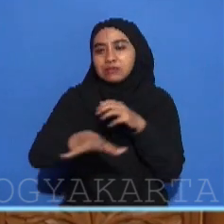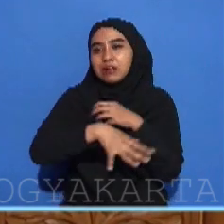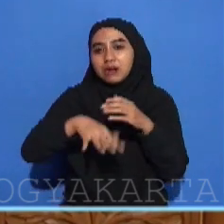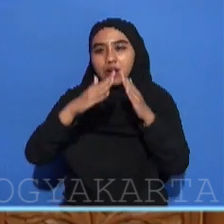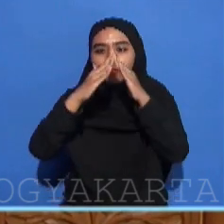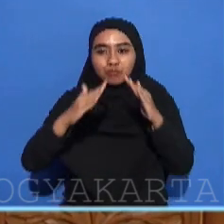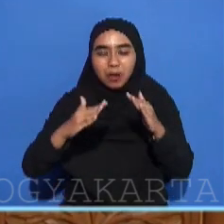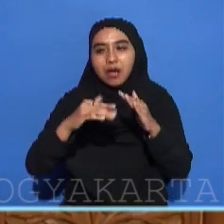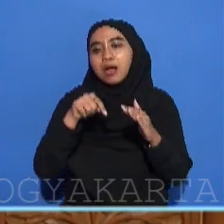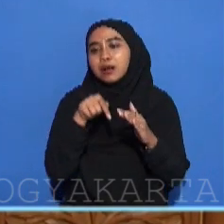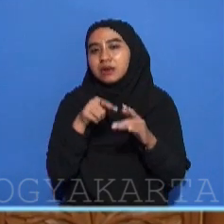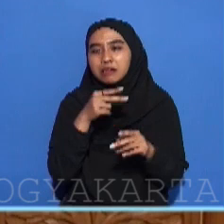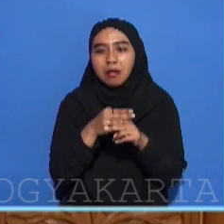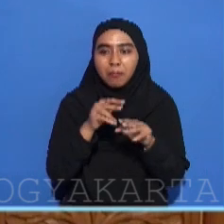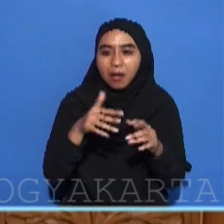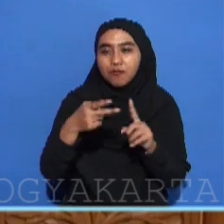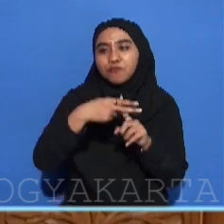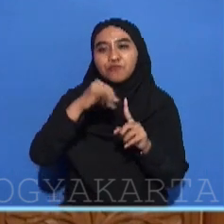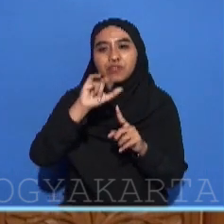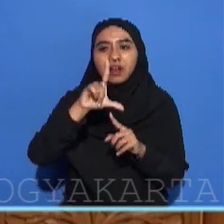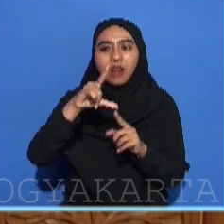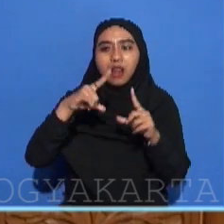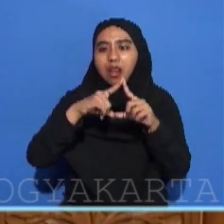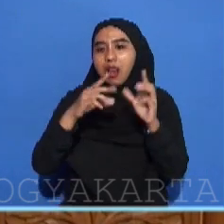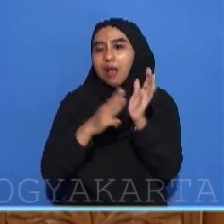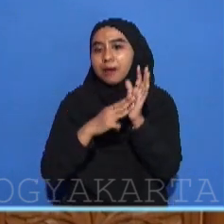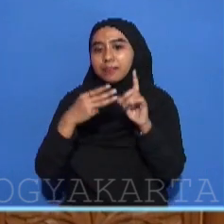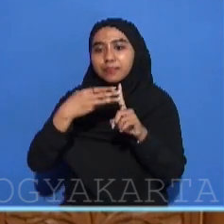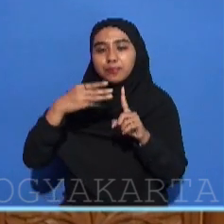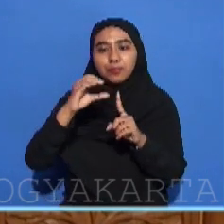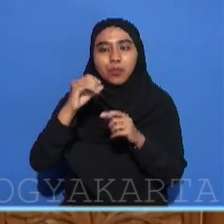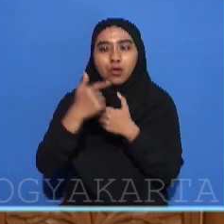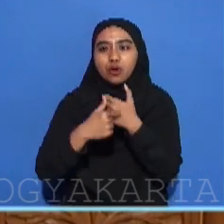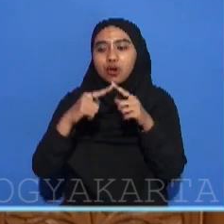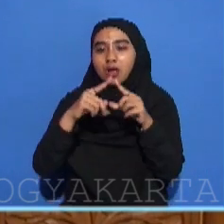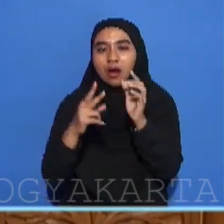Flamboyan emmanipun tanaman meniko kerang cocok di Pontianak